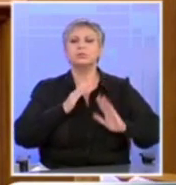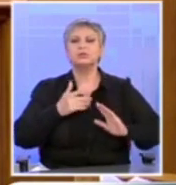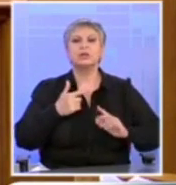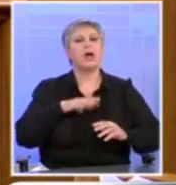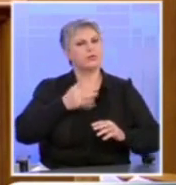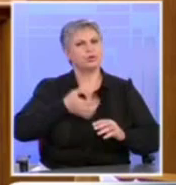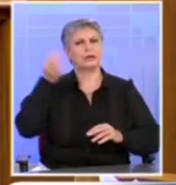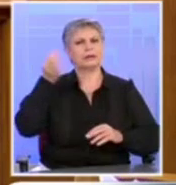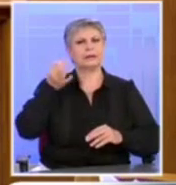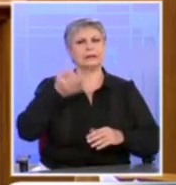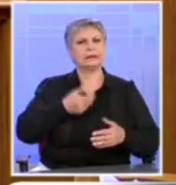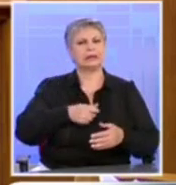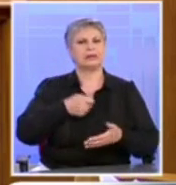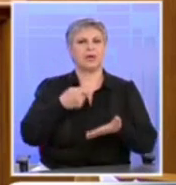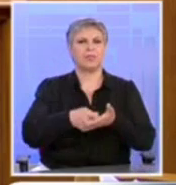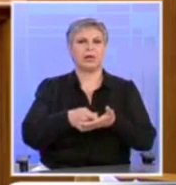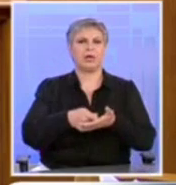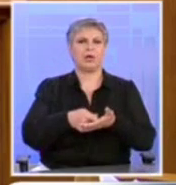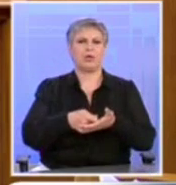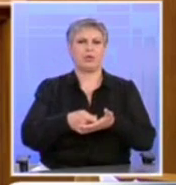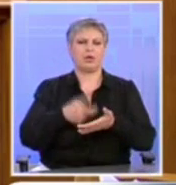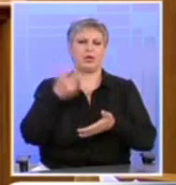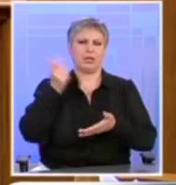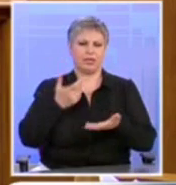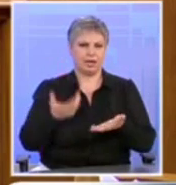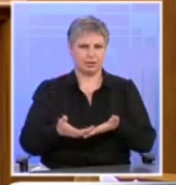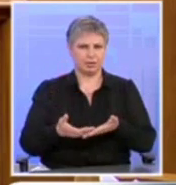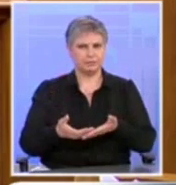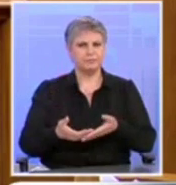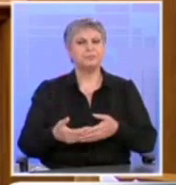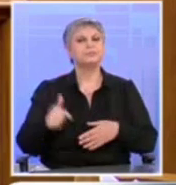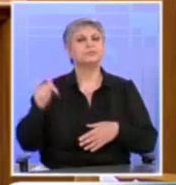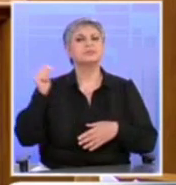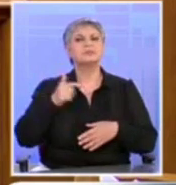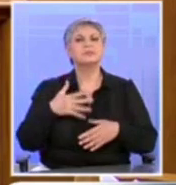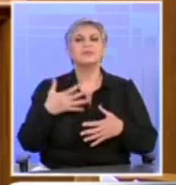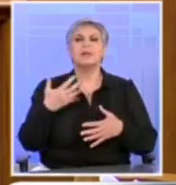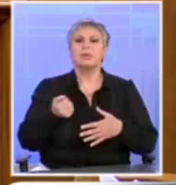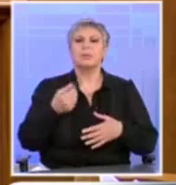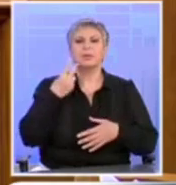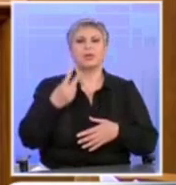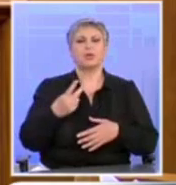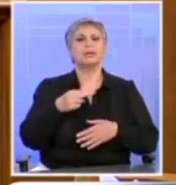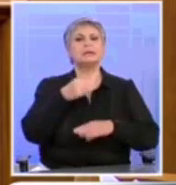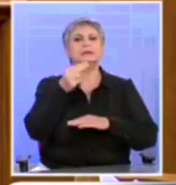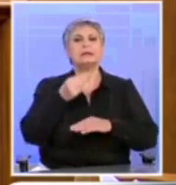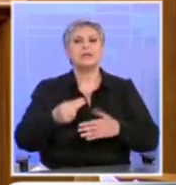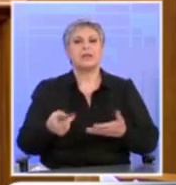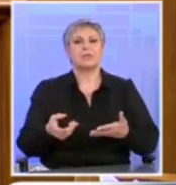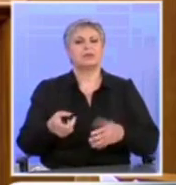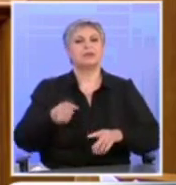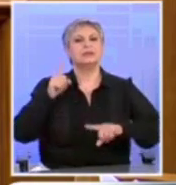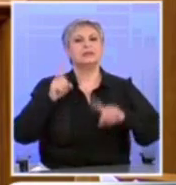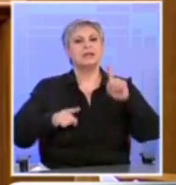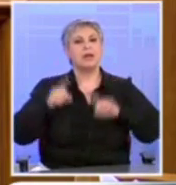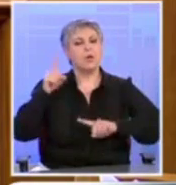των συλλογικών διαπραγματεύσεων, όπου εκεί δεν λύνεται το θέμα σήμερα, αλλά τουλάχιστον ανοίγει πόρτα στη